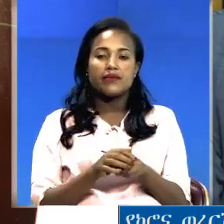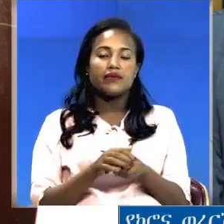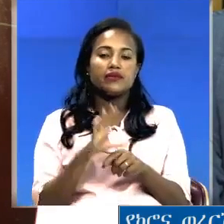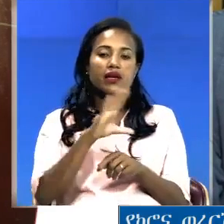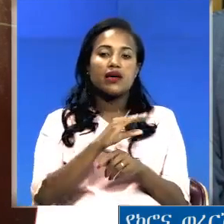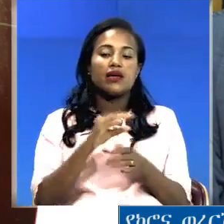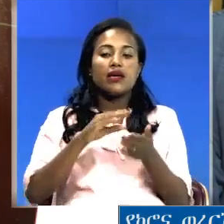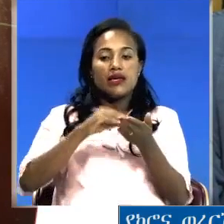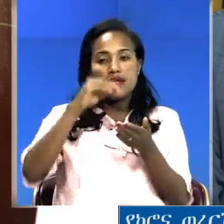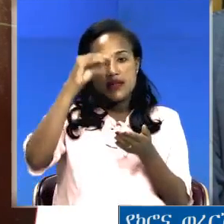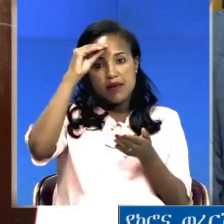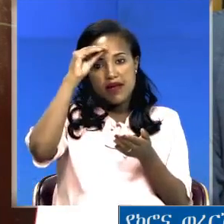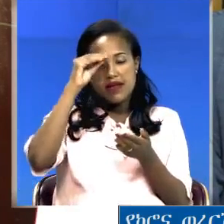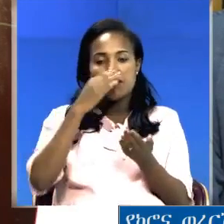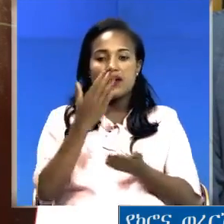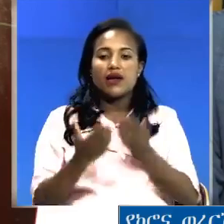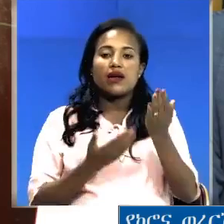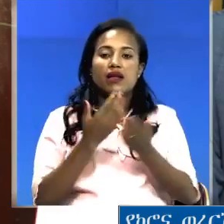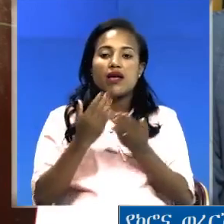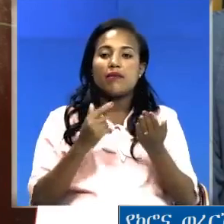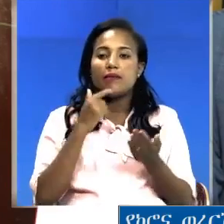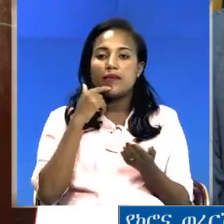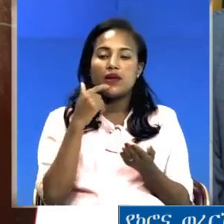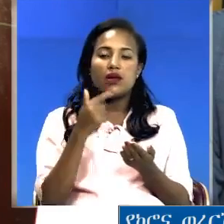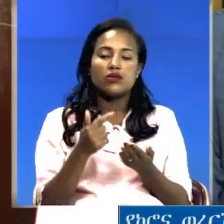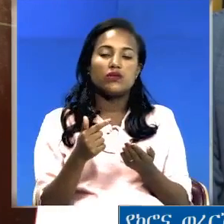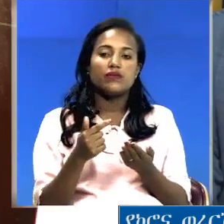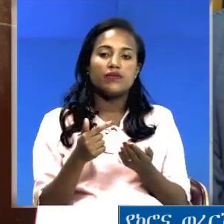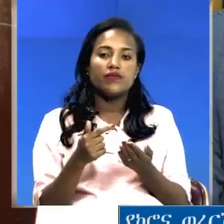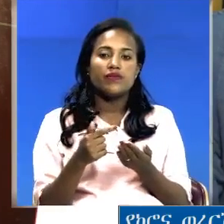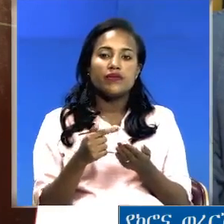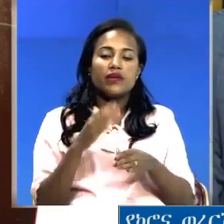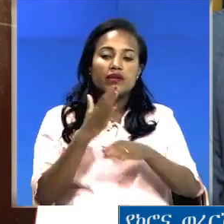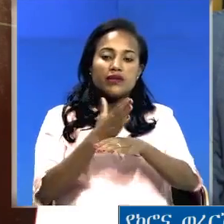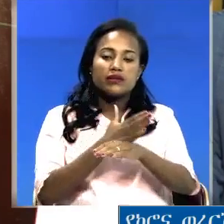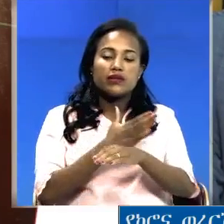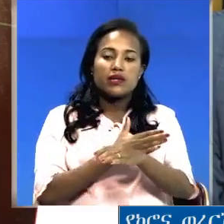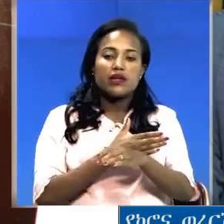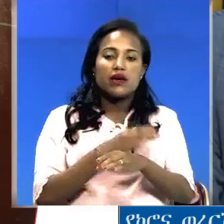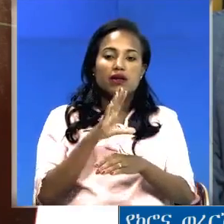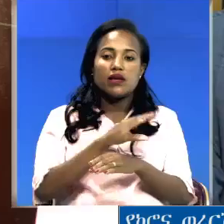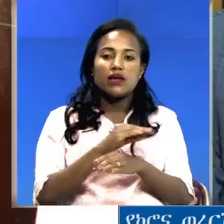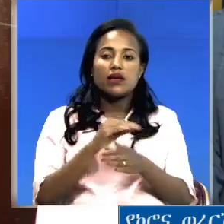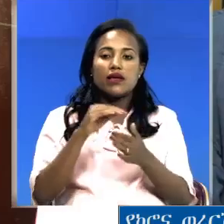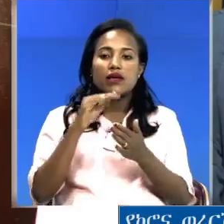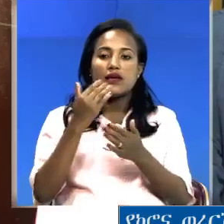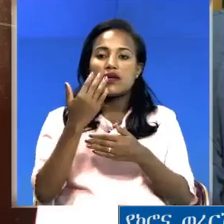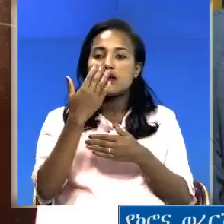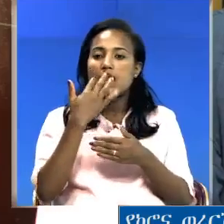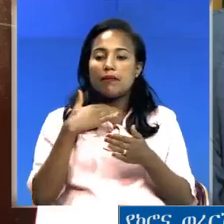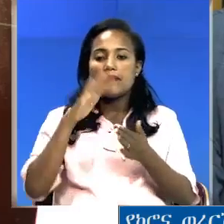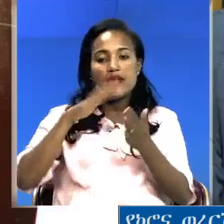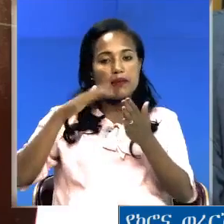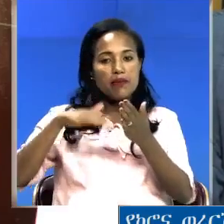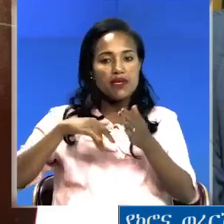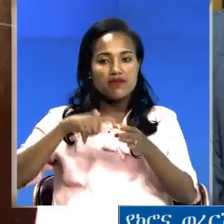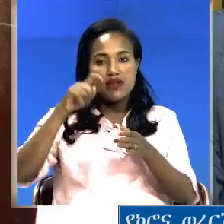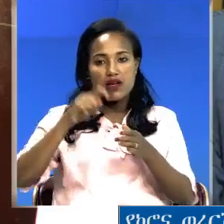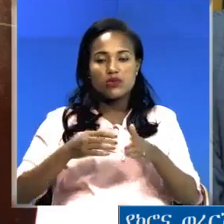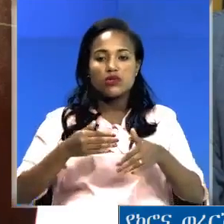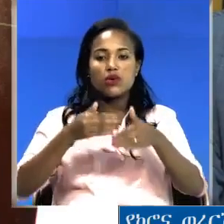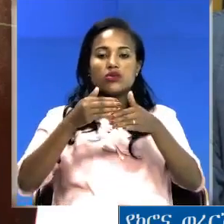የተማሪ መገልገያ የምንላቸው ጥገና እና የቀለም ቅብ የሚያስፈልጋቸው ህንጻዎች